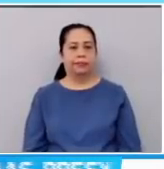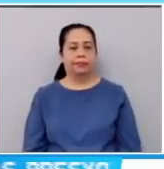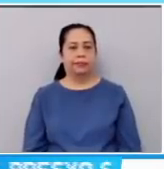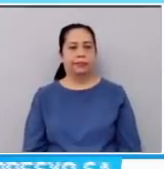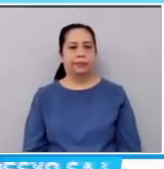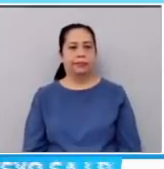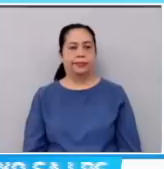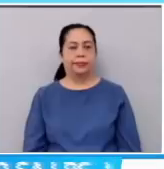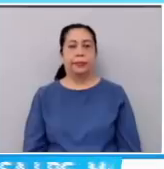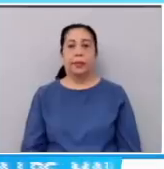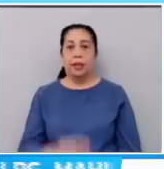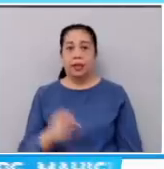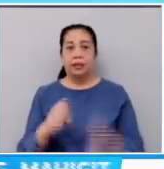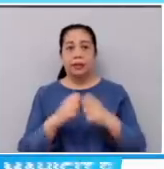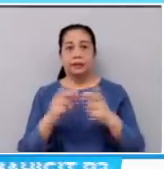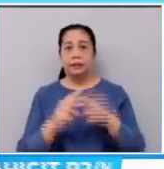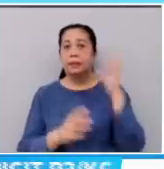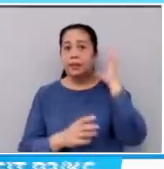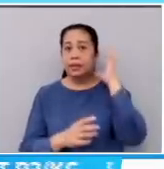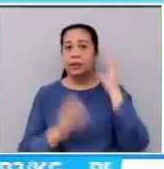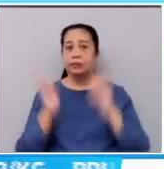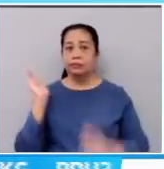At maging sa Mindanao.